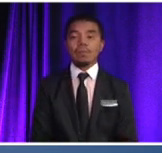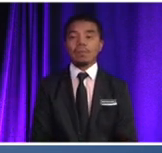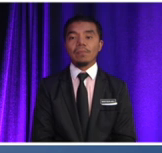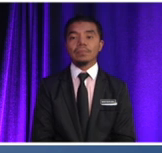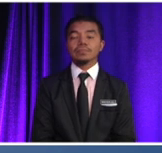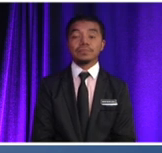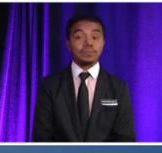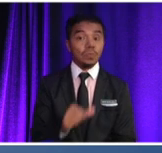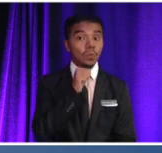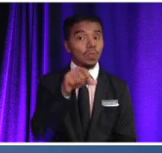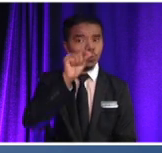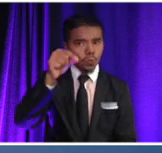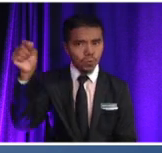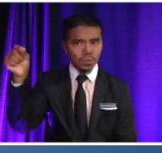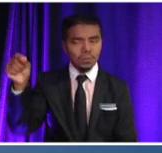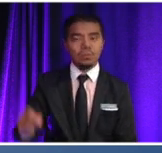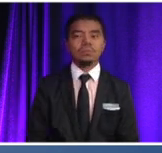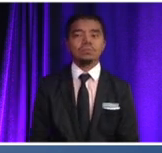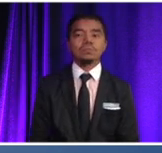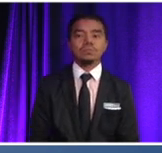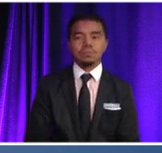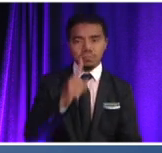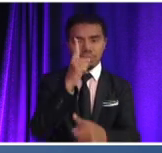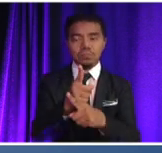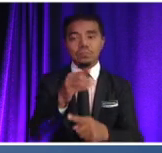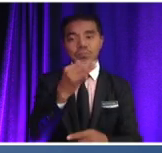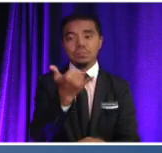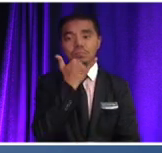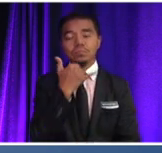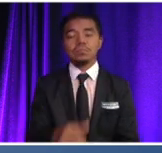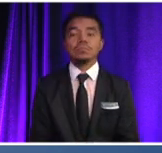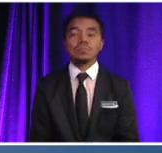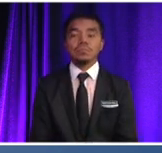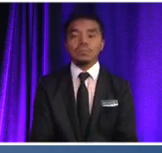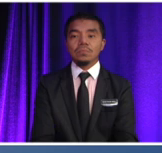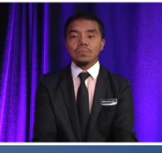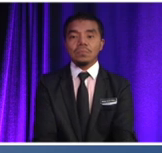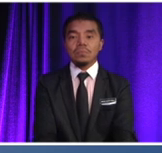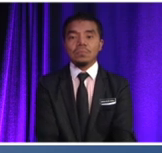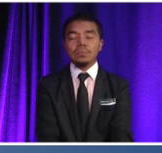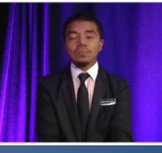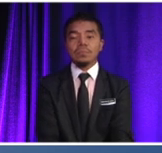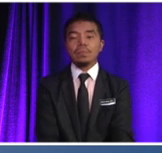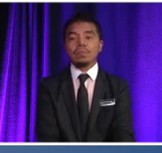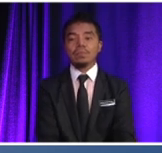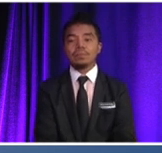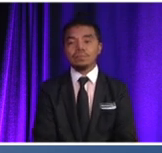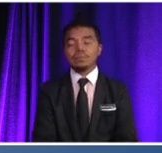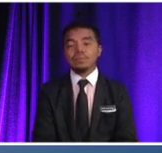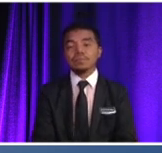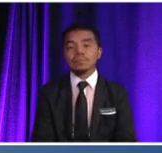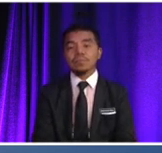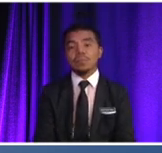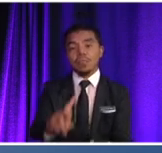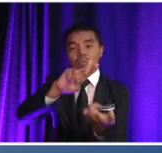betul warna yang menarik betul pembungkusan muda disimpan pun betul mereka